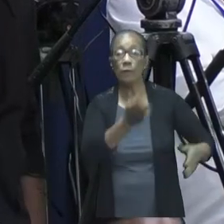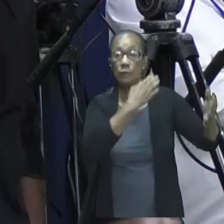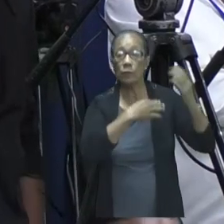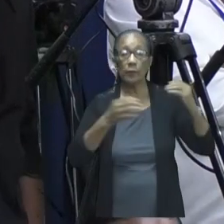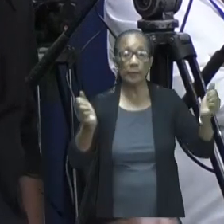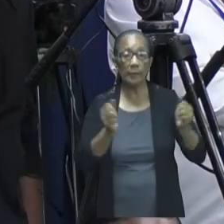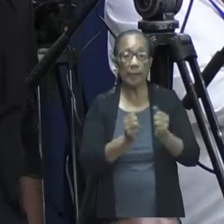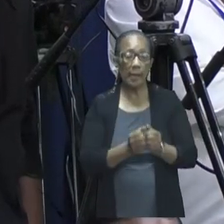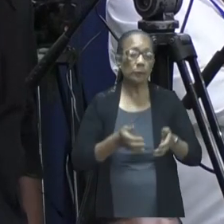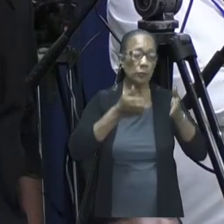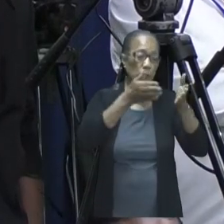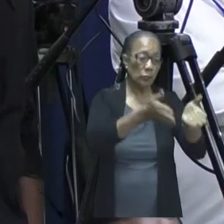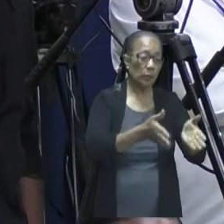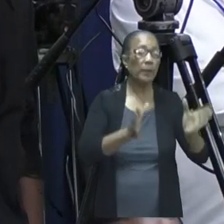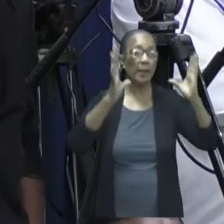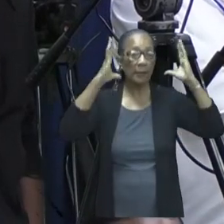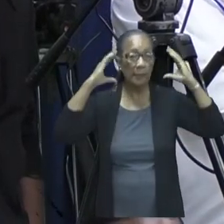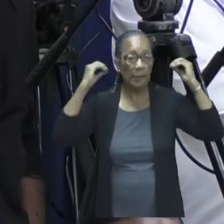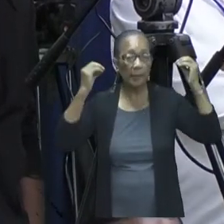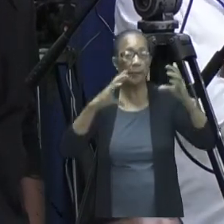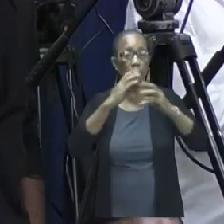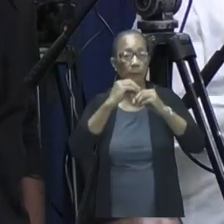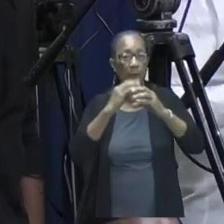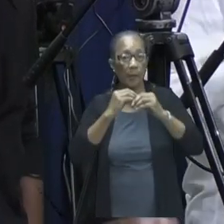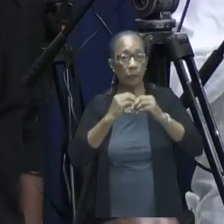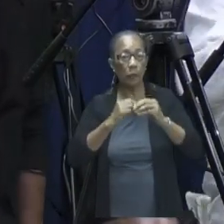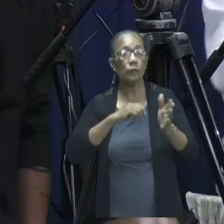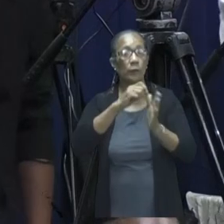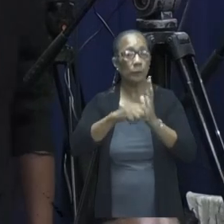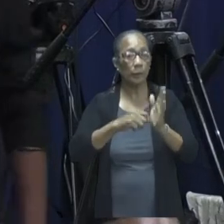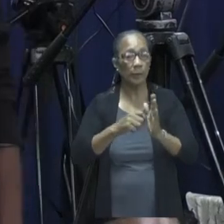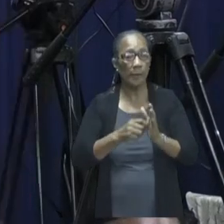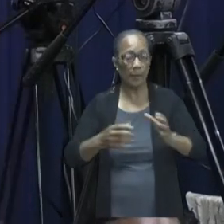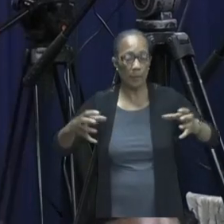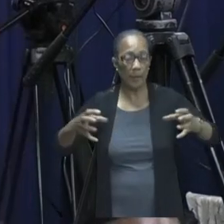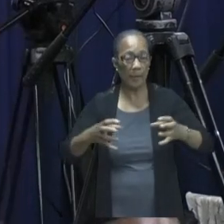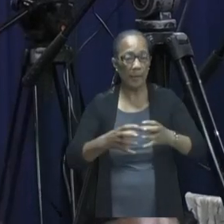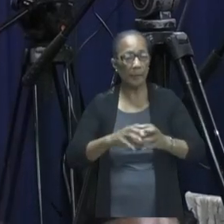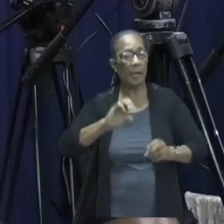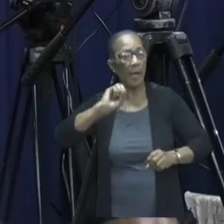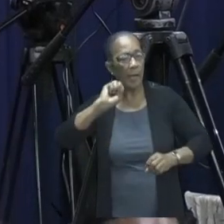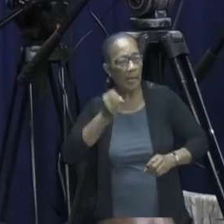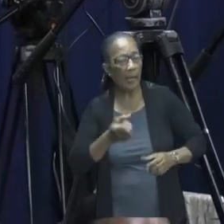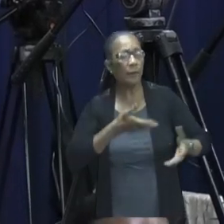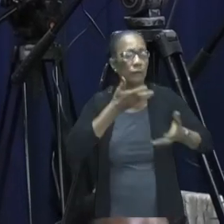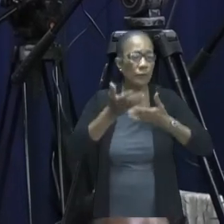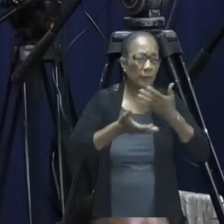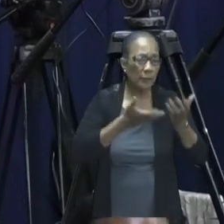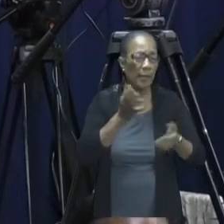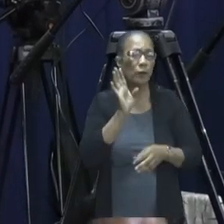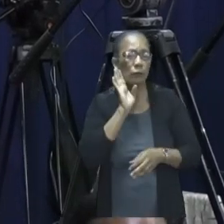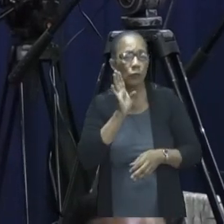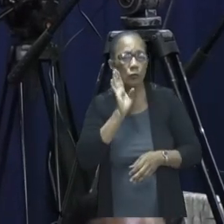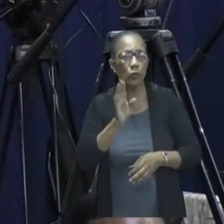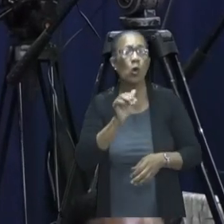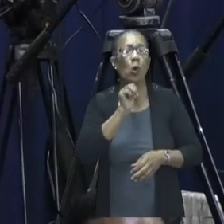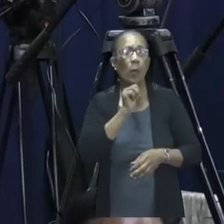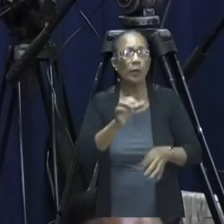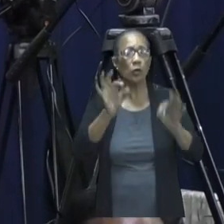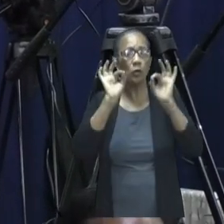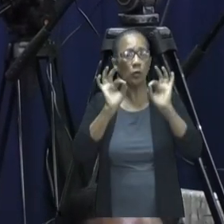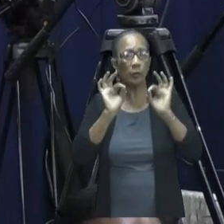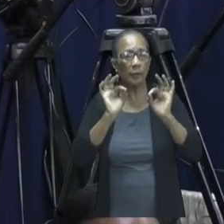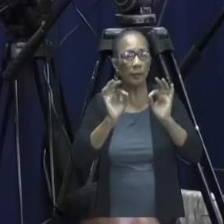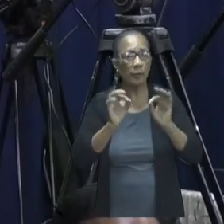nederland er is daar gesproken over het project makandra kunt u aan ons vertellen alstublieft wat de concrete de vorderingen zijn